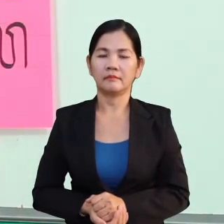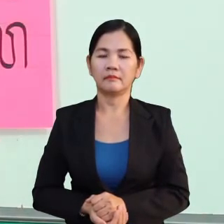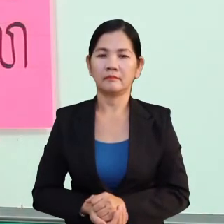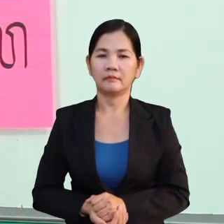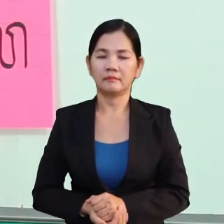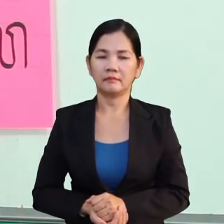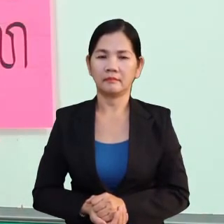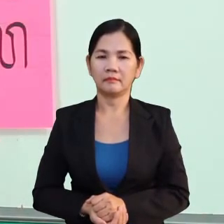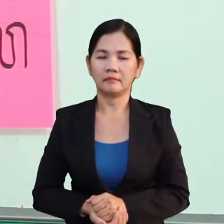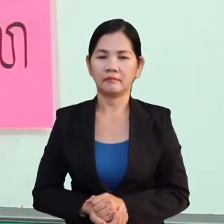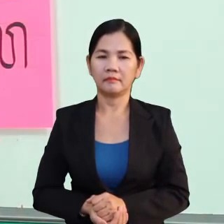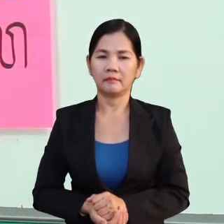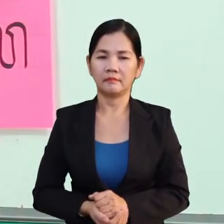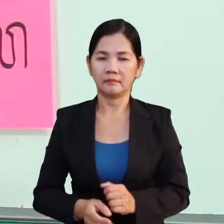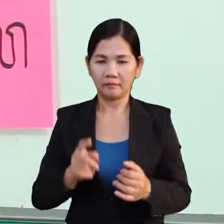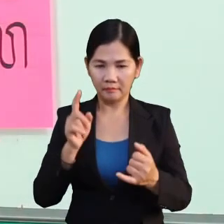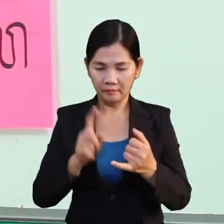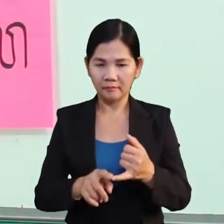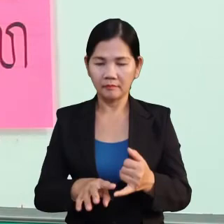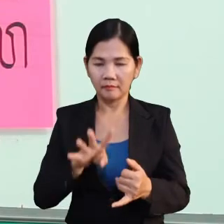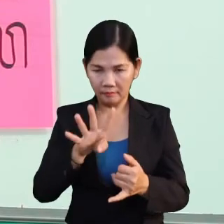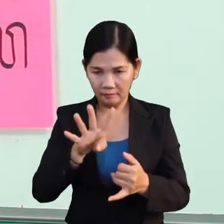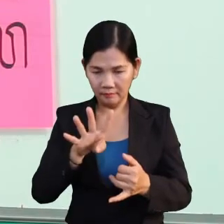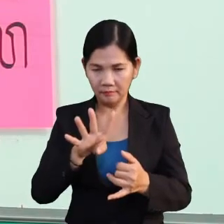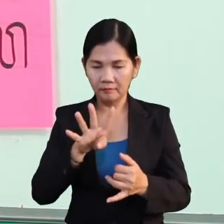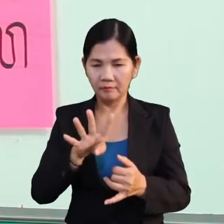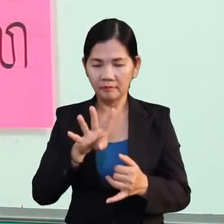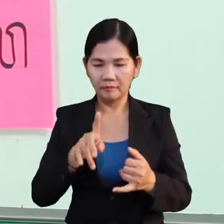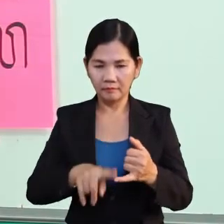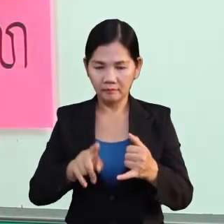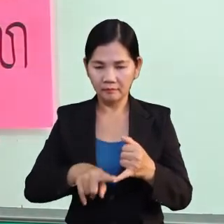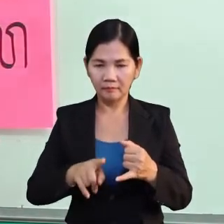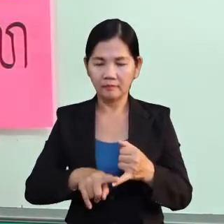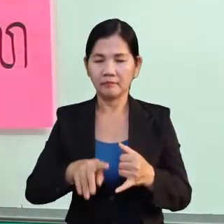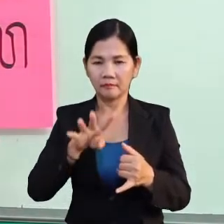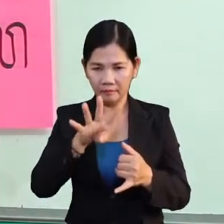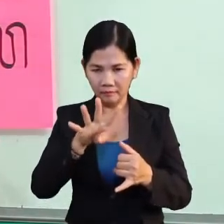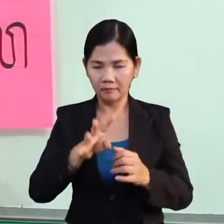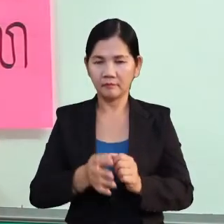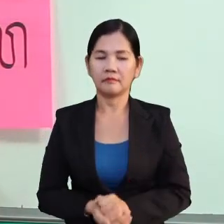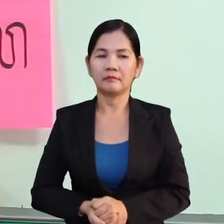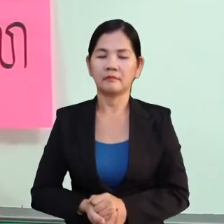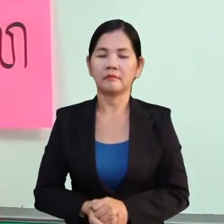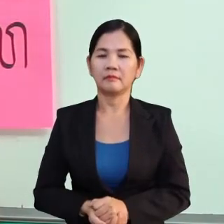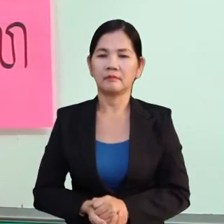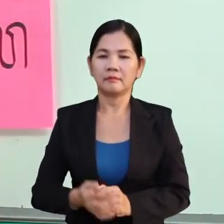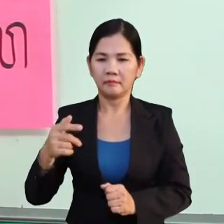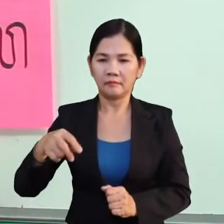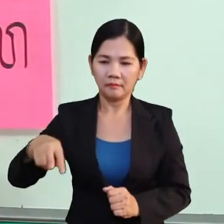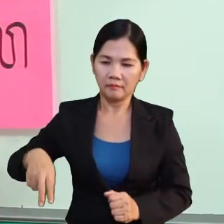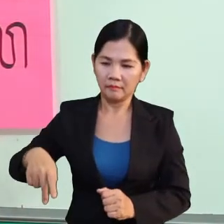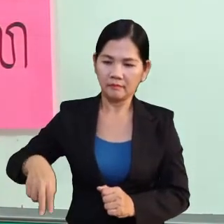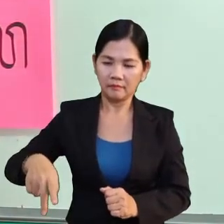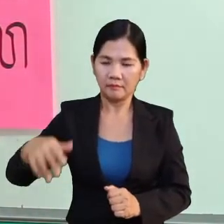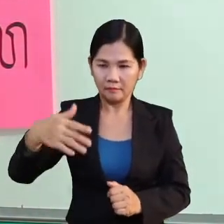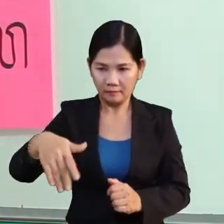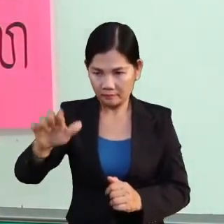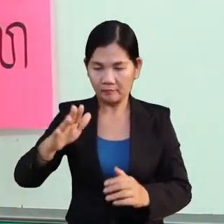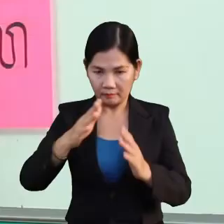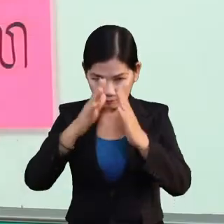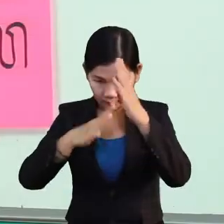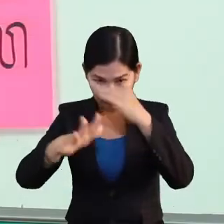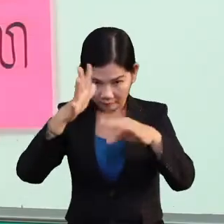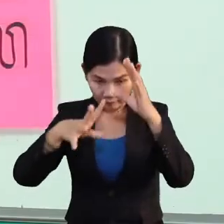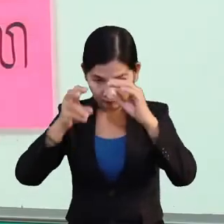ចាអញ្ចឹងសកម្មភាពចុងក្រោយគឺលេខម៉ានកូនចាគឺលេខ4ដែលយើងទៅសាលា